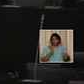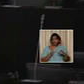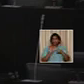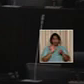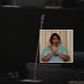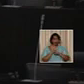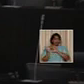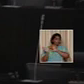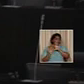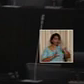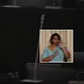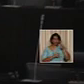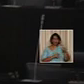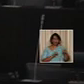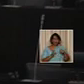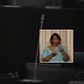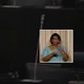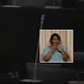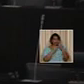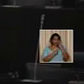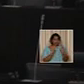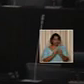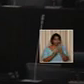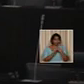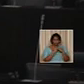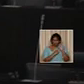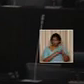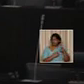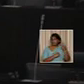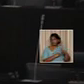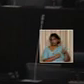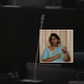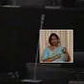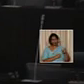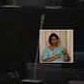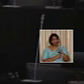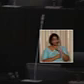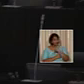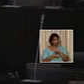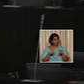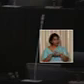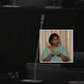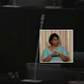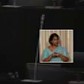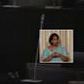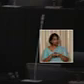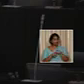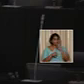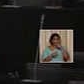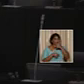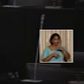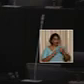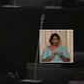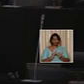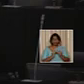एविल सत् आहार लागिनी मे उमना वीटुकसा युतम की विधियट ये योजित वेव